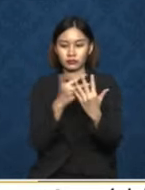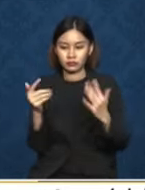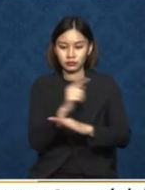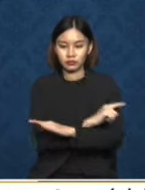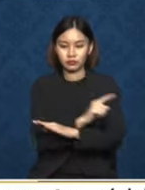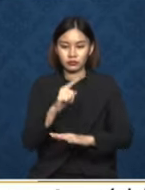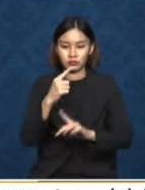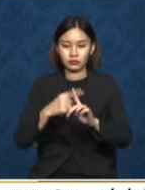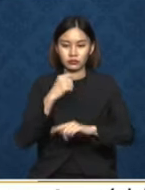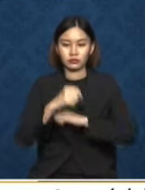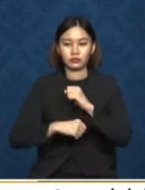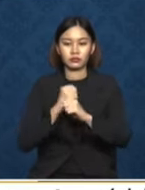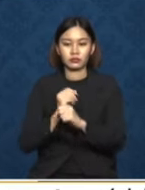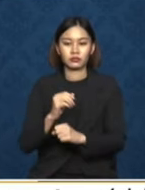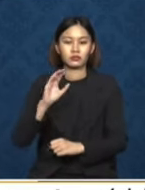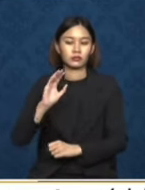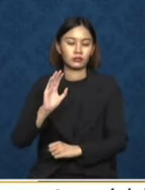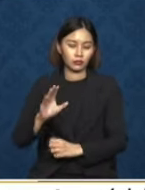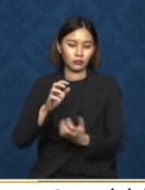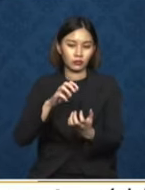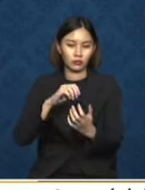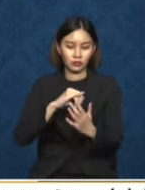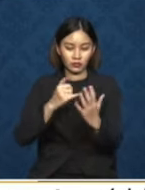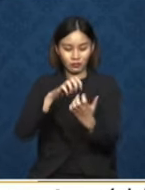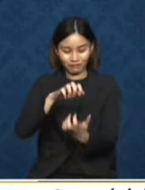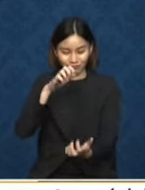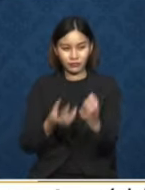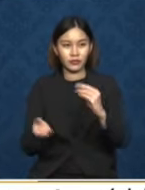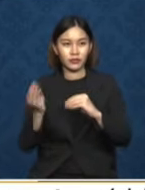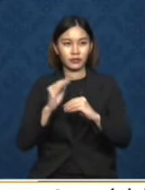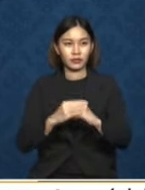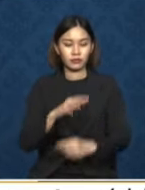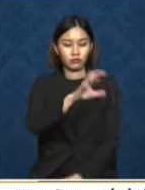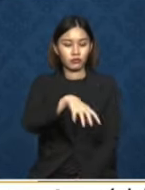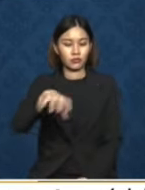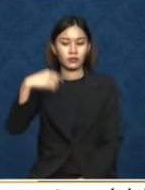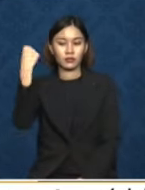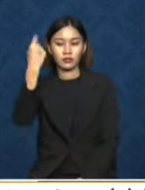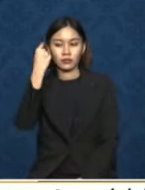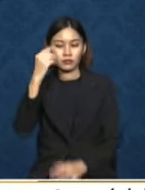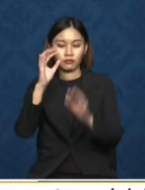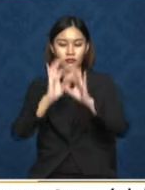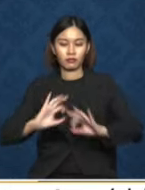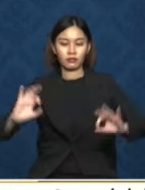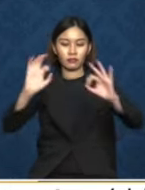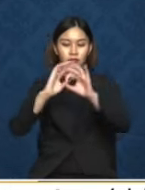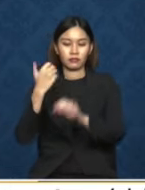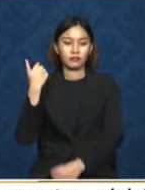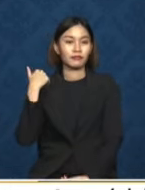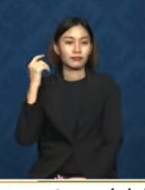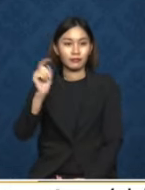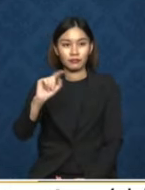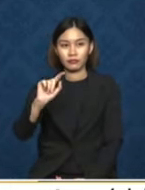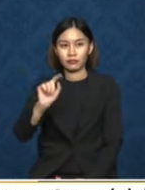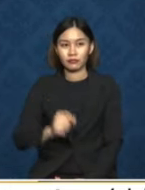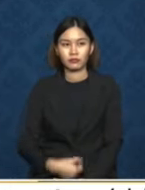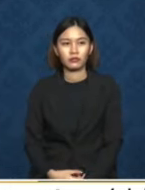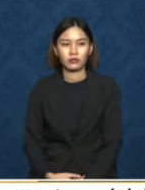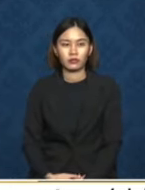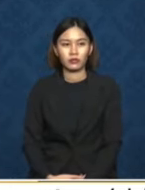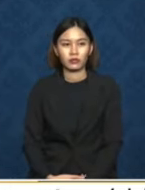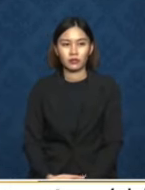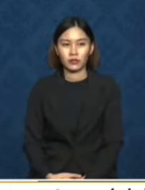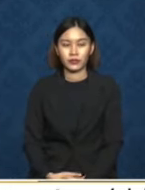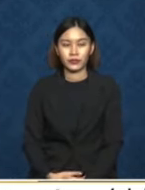ของจสีจจ้ครับสถานที่ทองเที่วทสำคญได้แก่น่ต่ไปครับชเร่ะตไป โอส